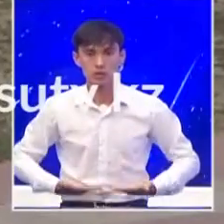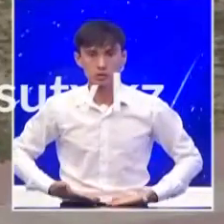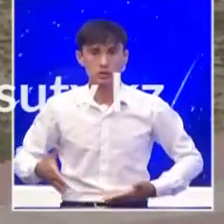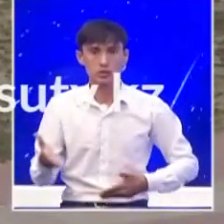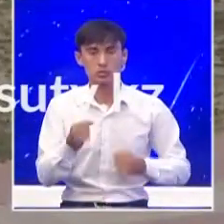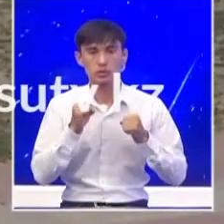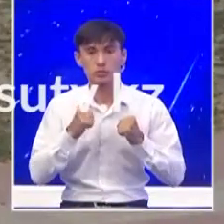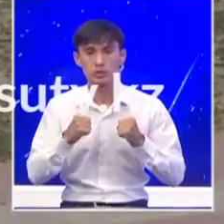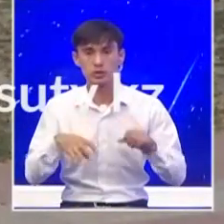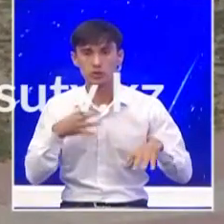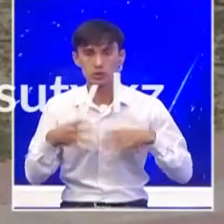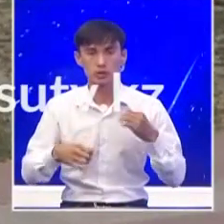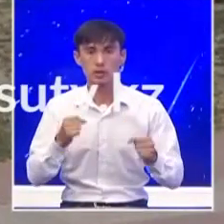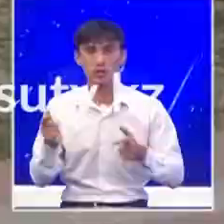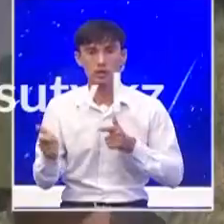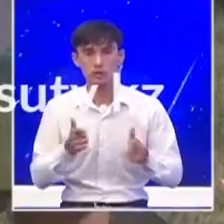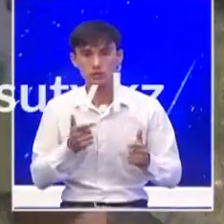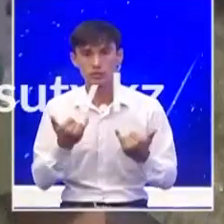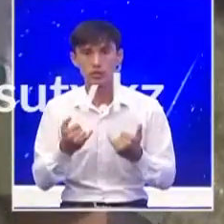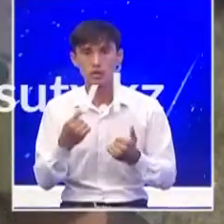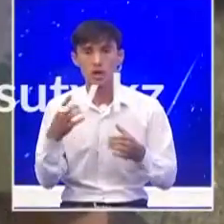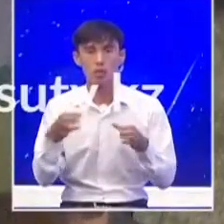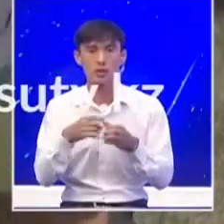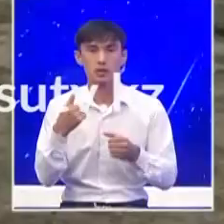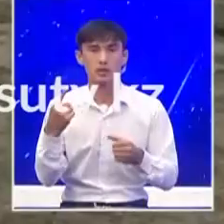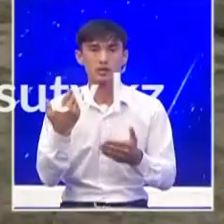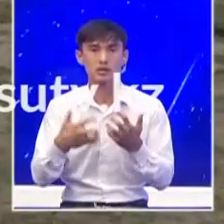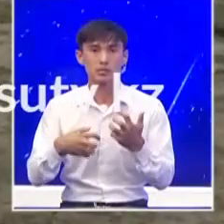жатыр. Жетісулықтардың басты мақсаты командалық есепте бірінші орыннан көріну.